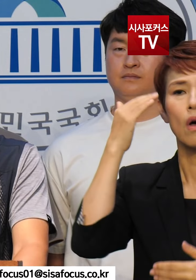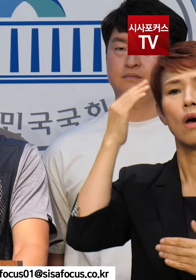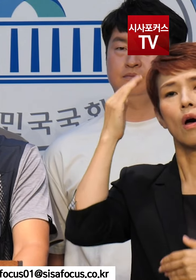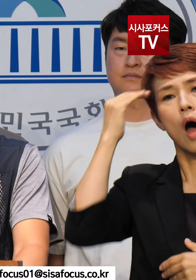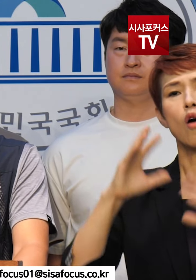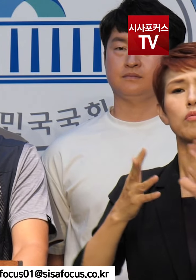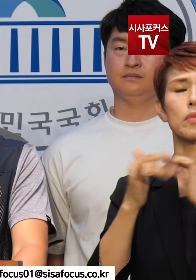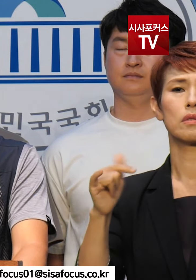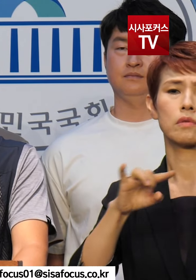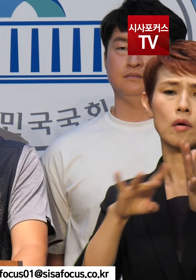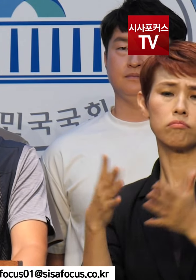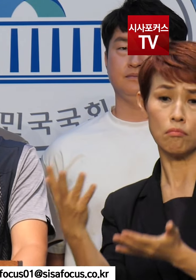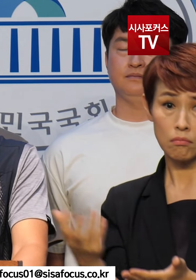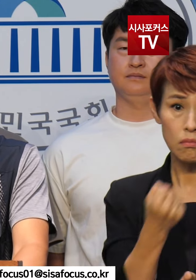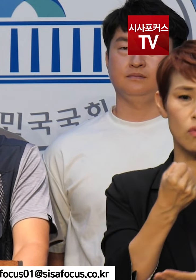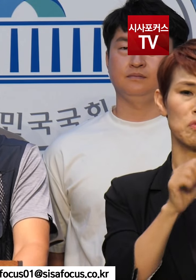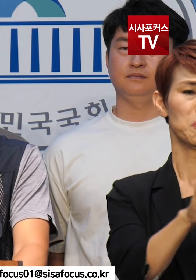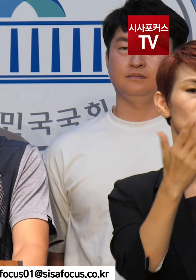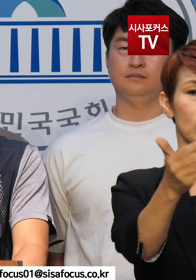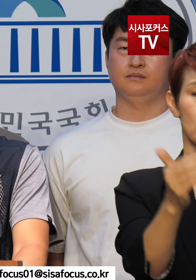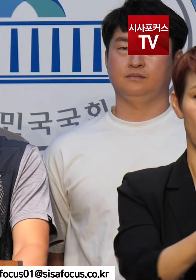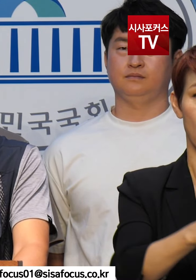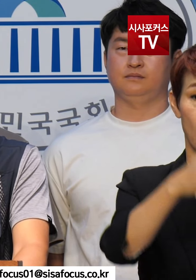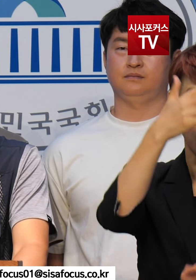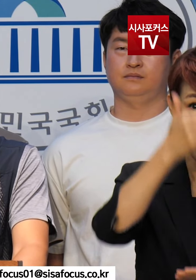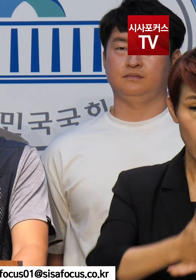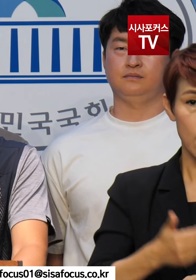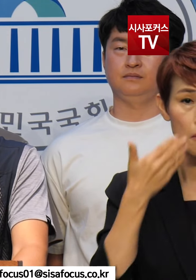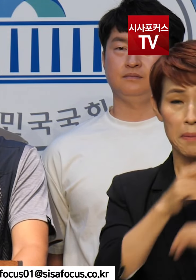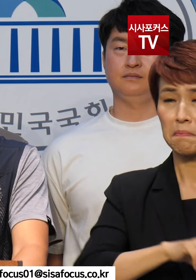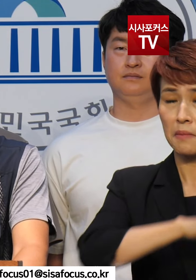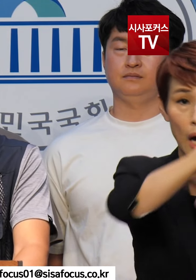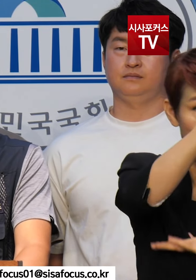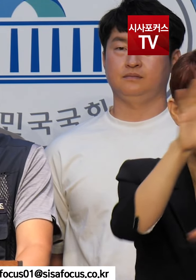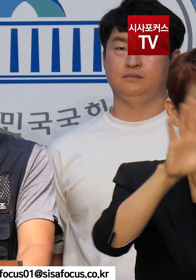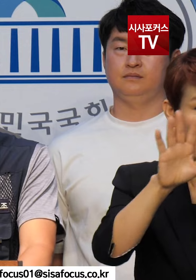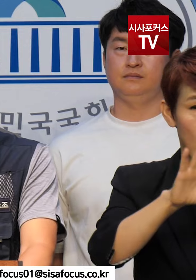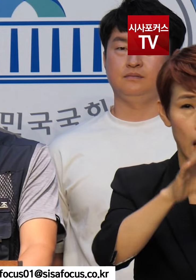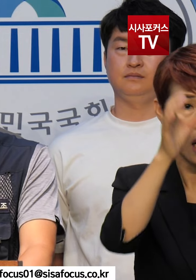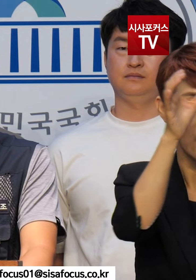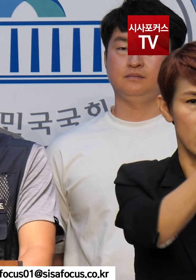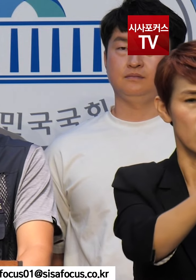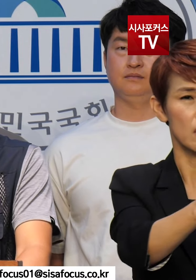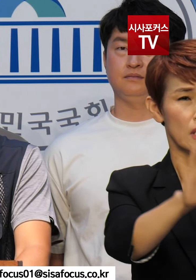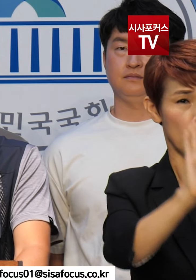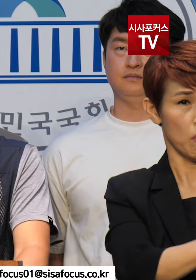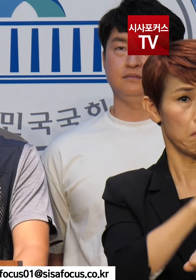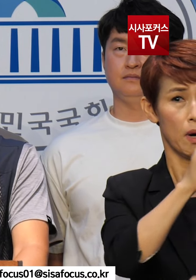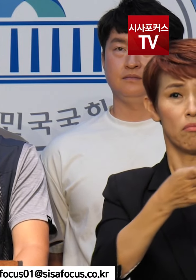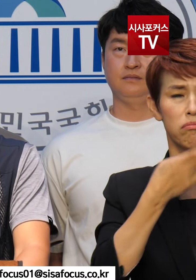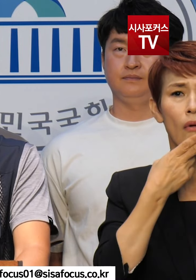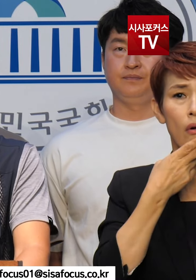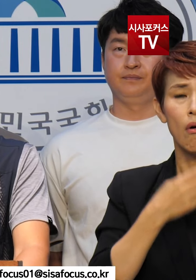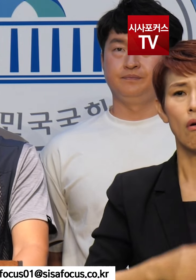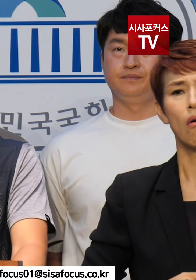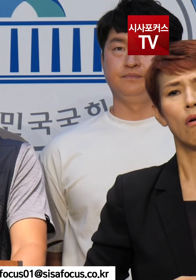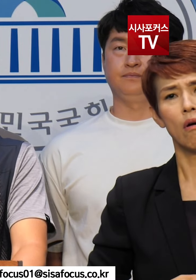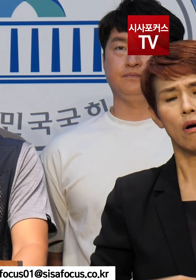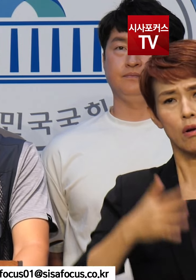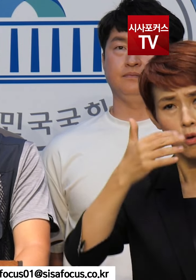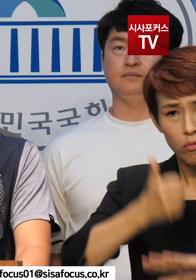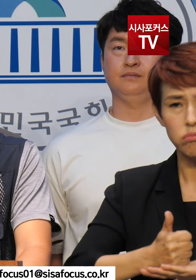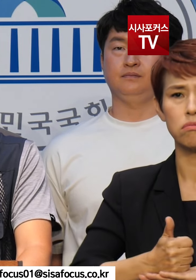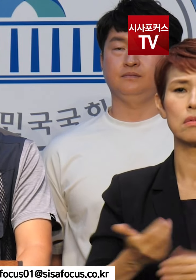유치할 땐 아낌없이 주다가 먹튀할 땐 아무 책임도 묻지 않는 정부의 노동자들만 죽어나가고